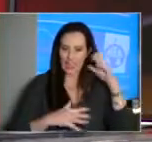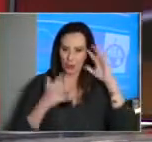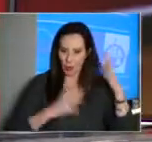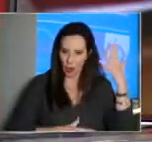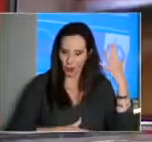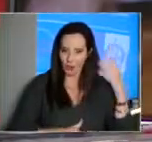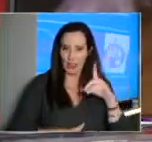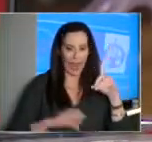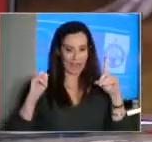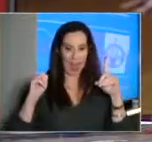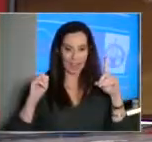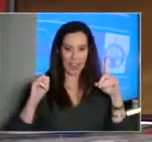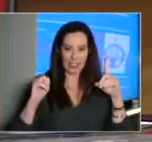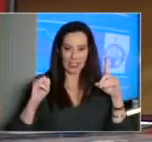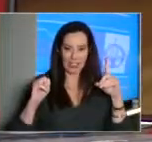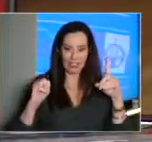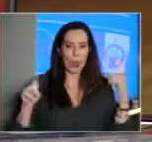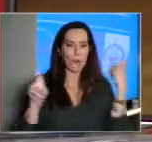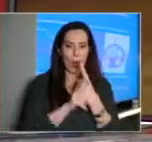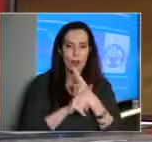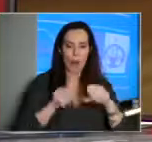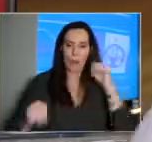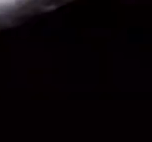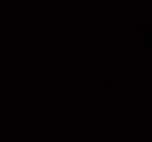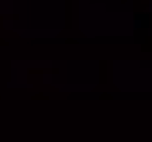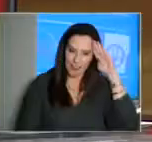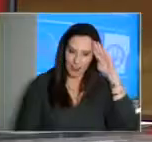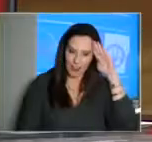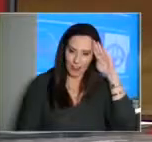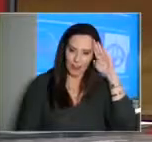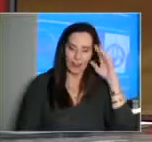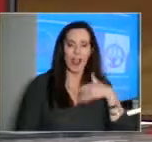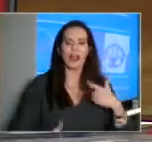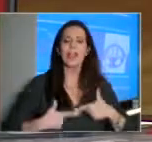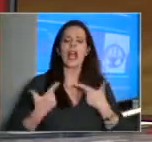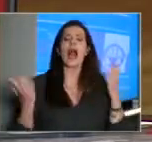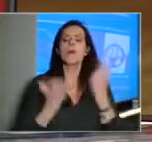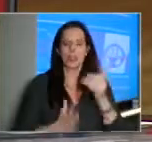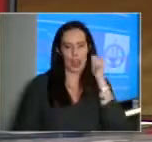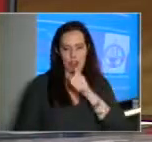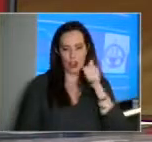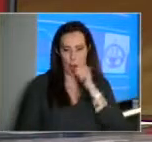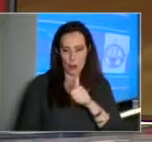של 1-0 מול הפועל חיפה, אז אני חי את באר שבע יום-יום.